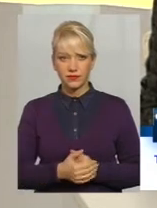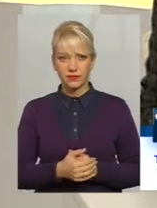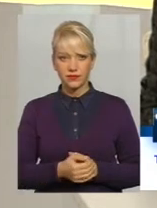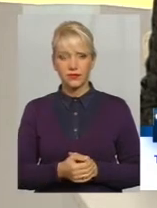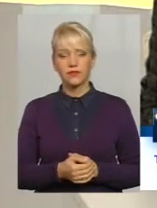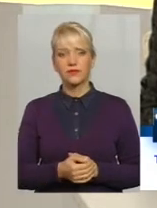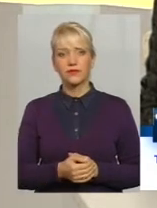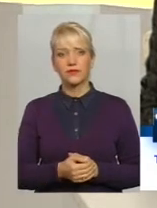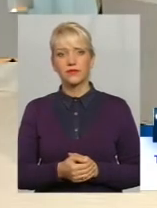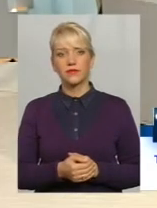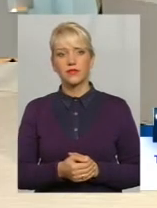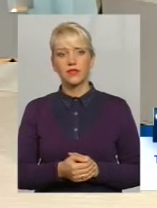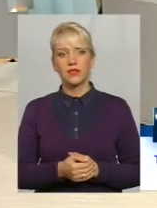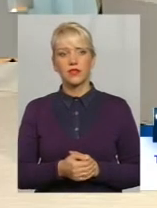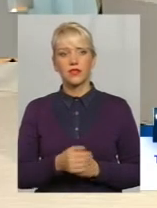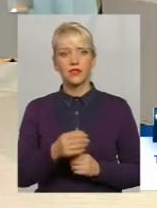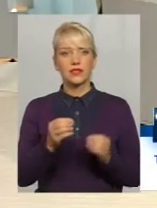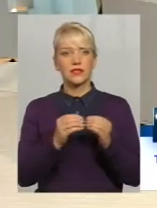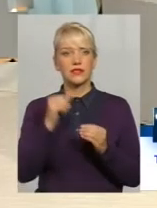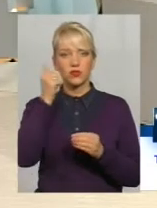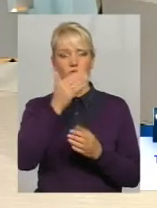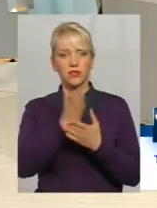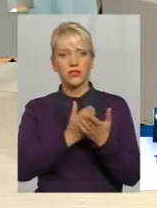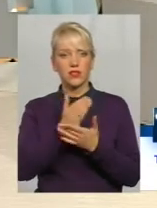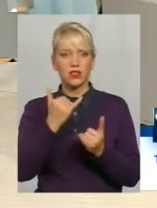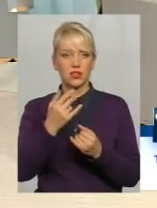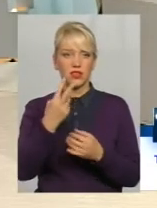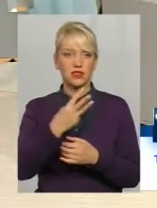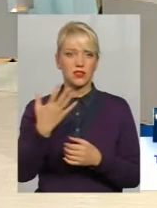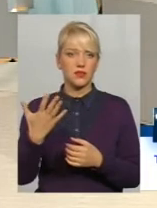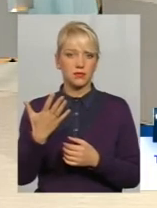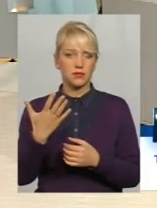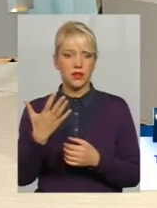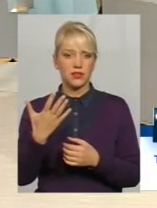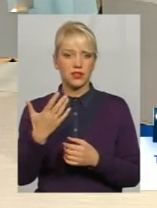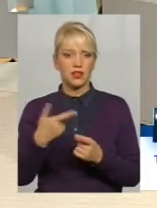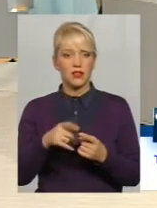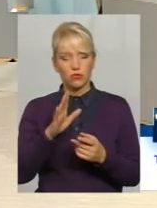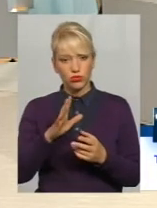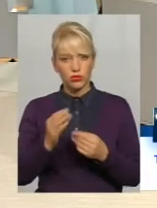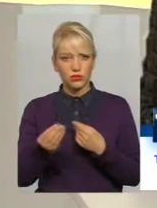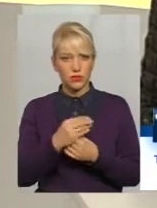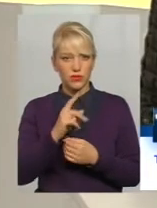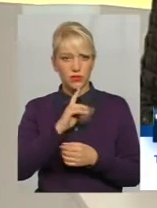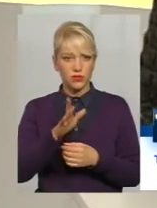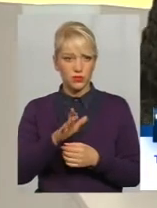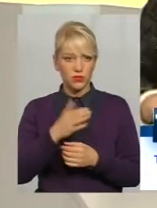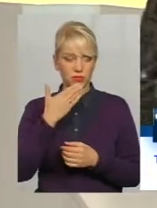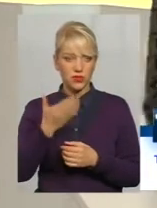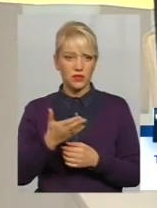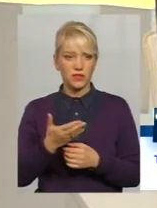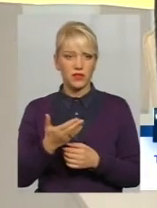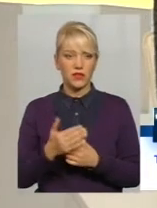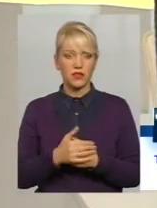був стаж 30 років, а зараз 35 б'є. То вичати будеться чи ні? Тобто